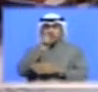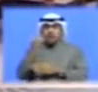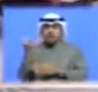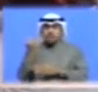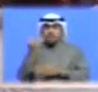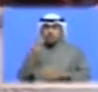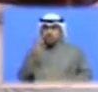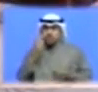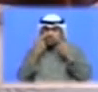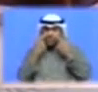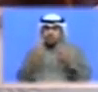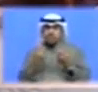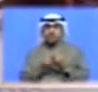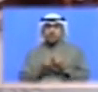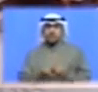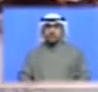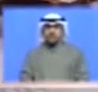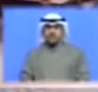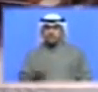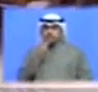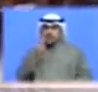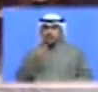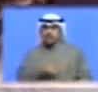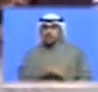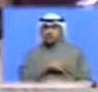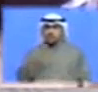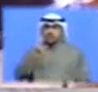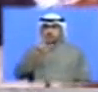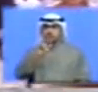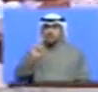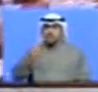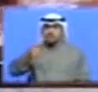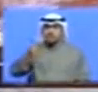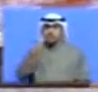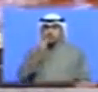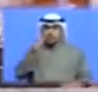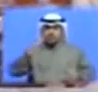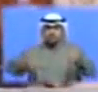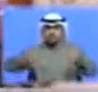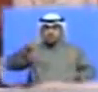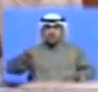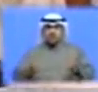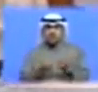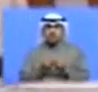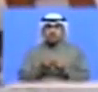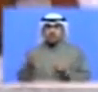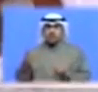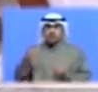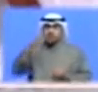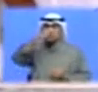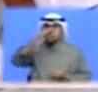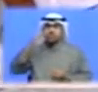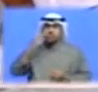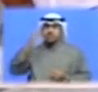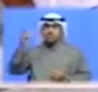والسلامة للحفاظ على أرواحهم. وقال الشيخ سلمان الحمود الصباح إن رياضة السيارات المتوافقة مع متطلبات الأمن